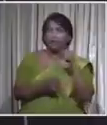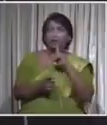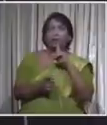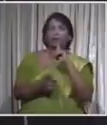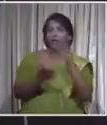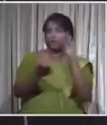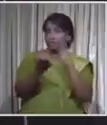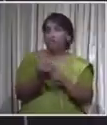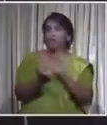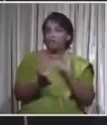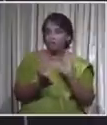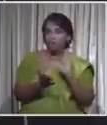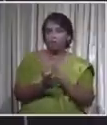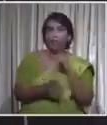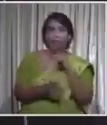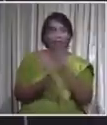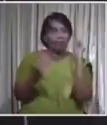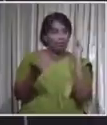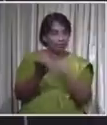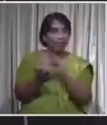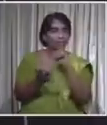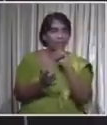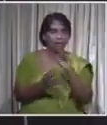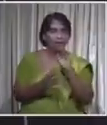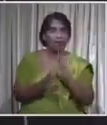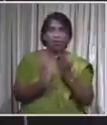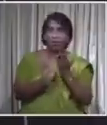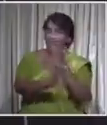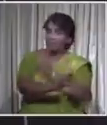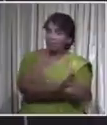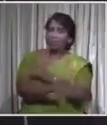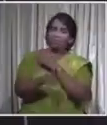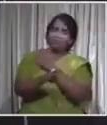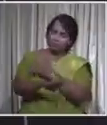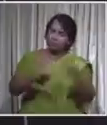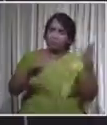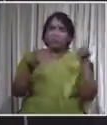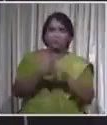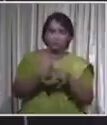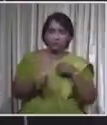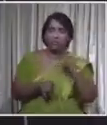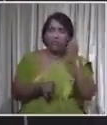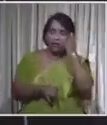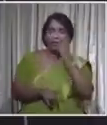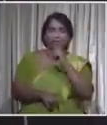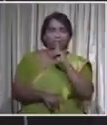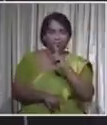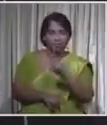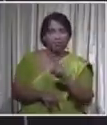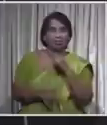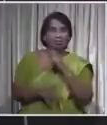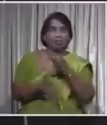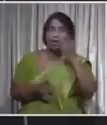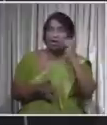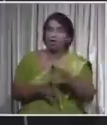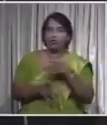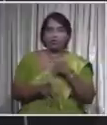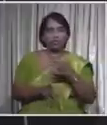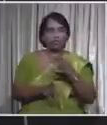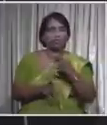තිබ්බනේ. මේකේ දාන්න තිබ්බා අතීතයේ බලපාන විදිහට මම යෝජනා කරනවා මේක සම්මත කරන්නේ